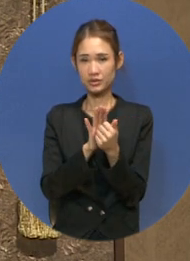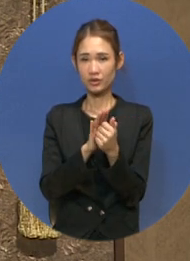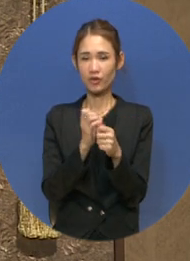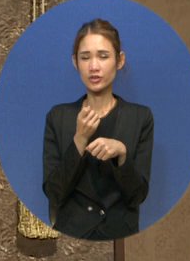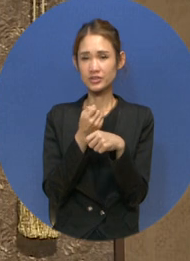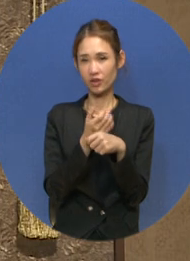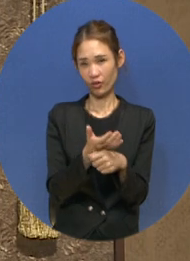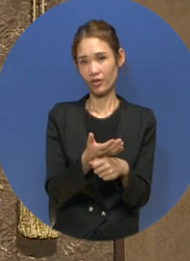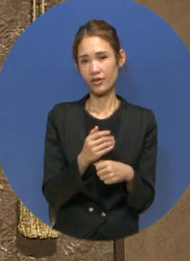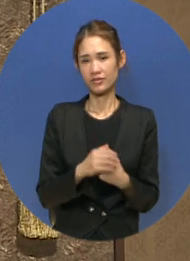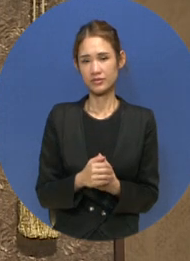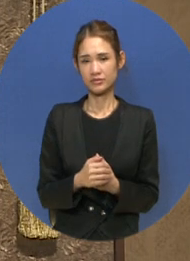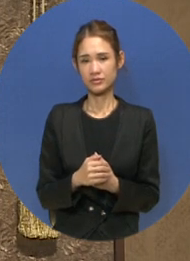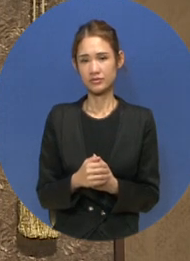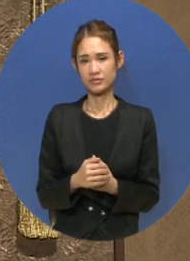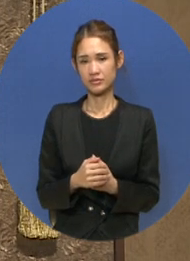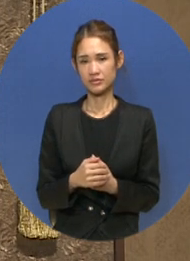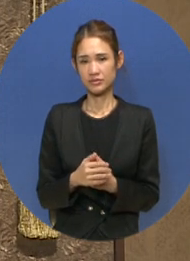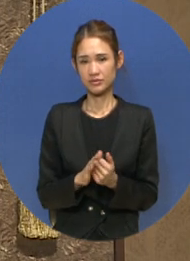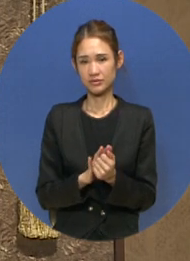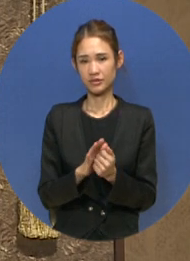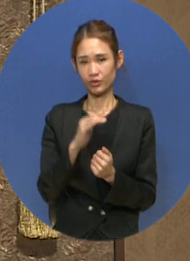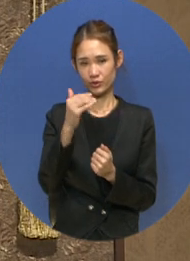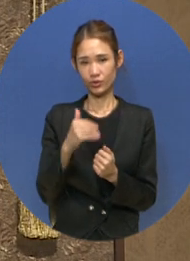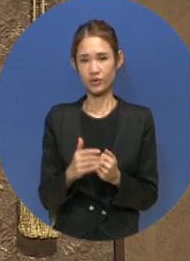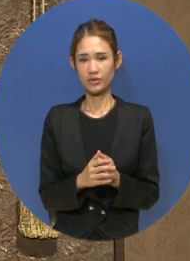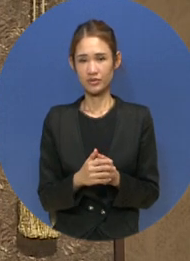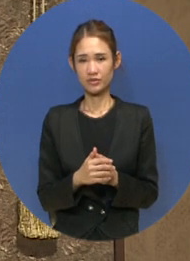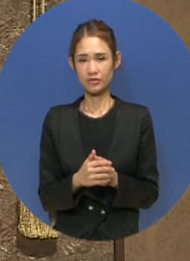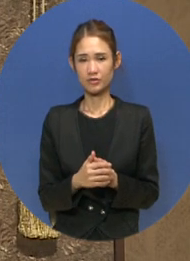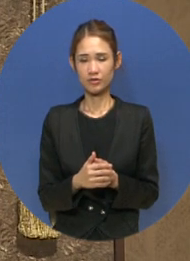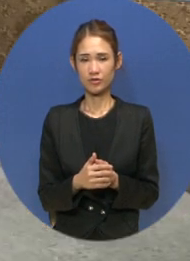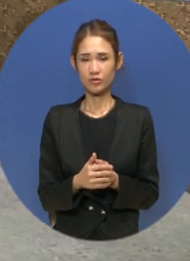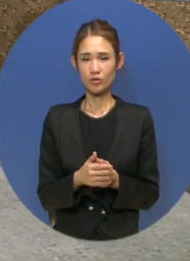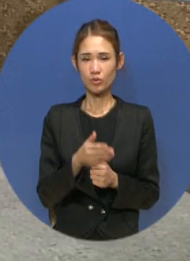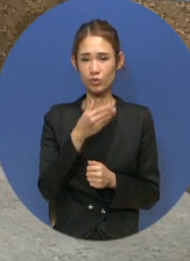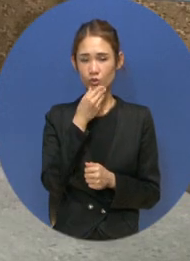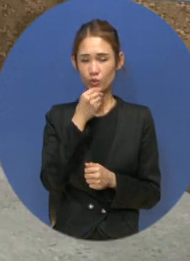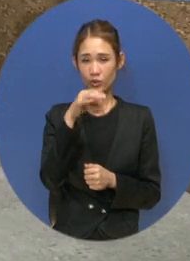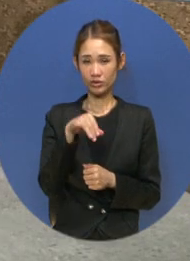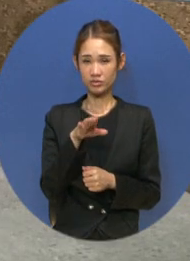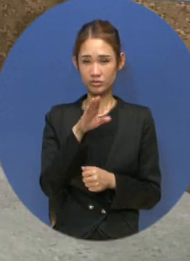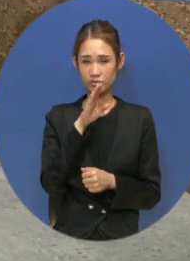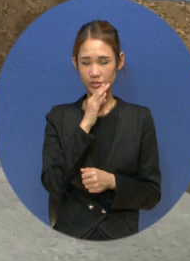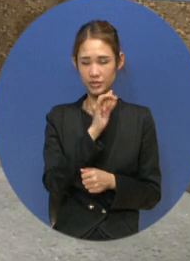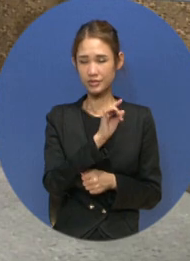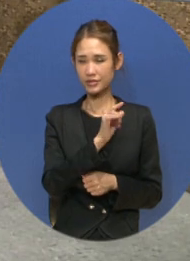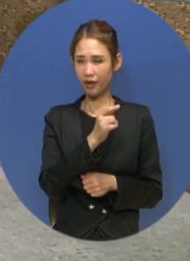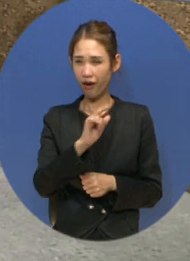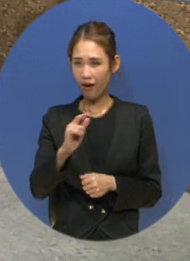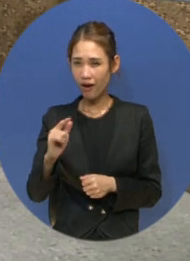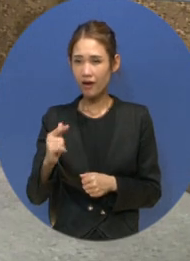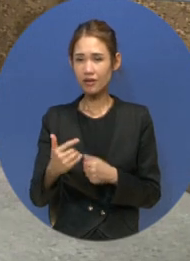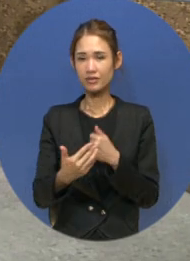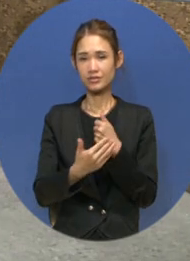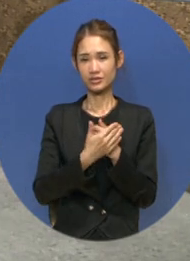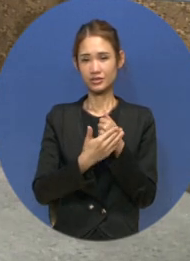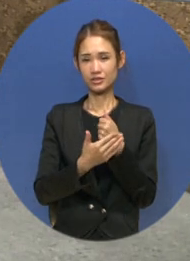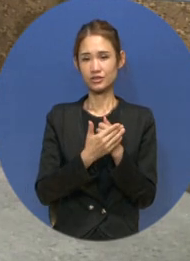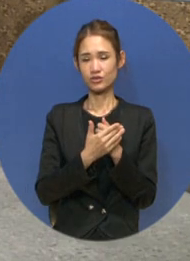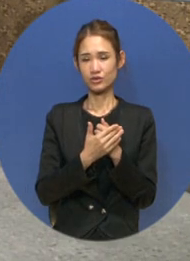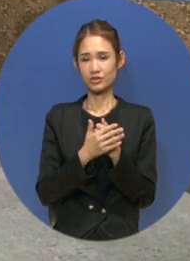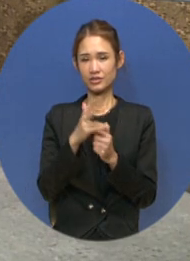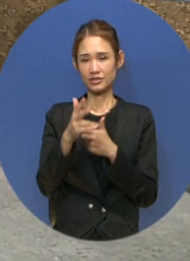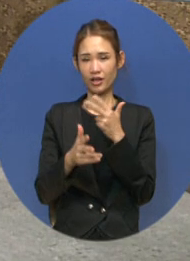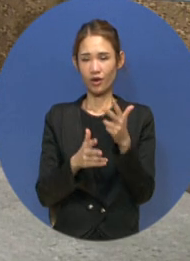서비스를 전달하는 그런 서비스 과정이라고 얘기할 수 있습니다. 네, 복지관에서 정말 다양한 많은 여러 지원